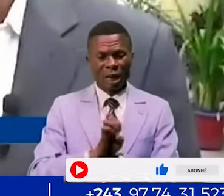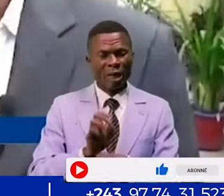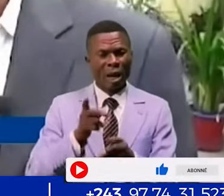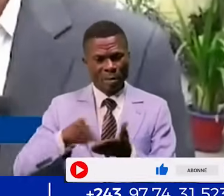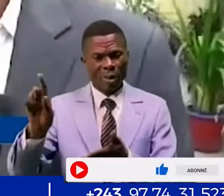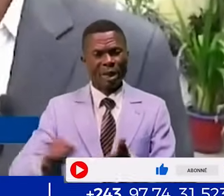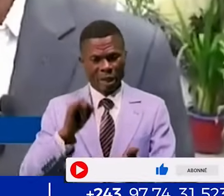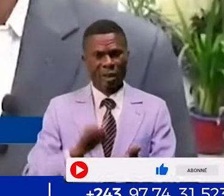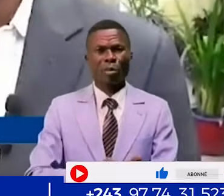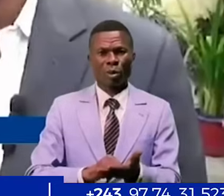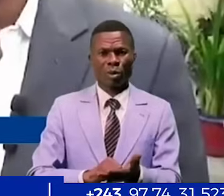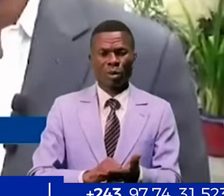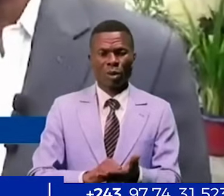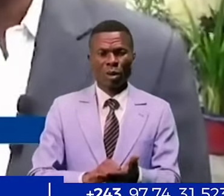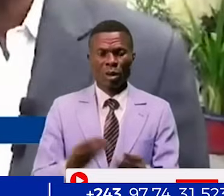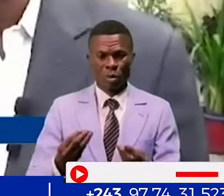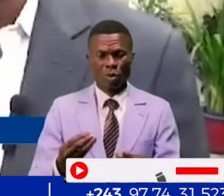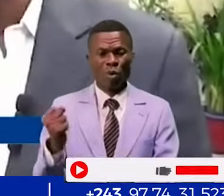les impôts